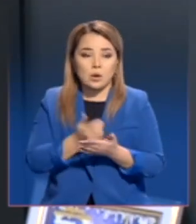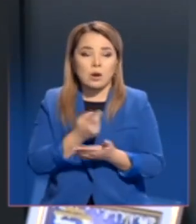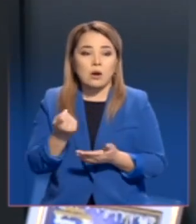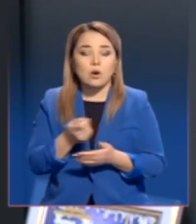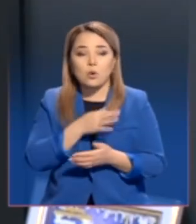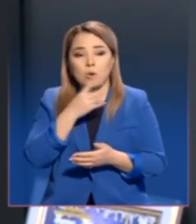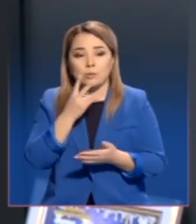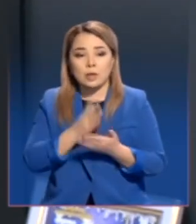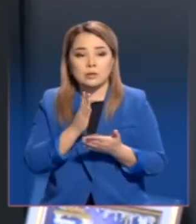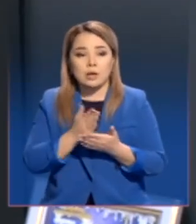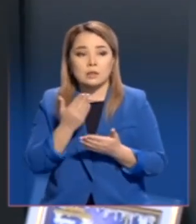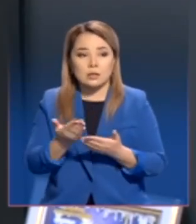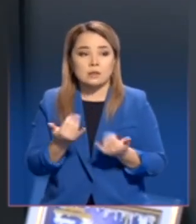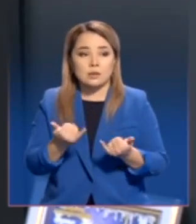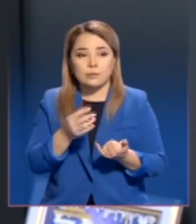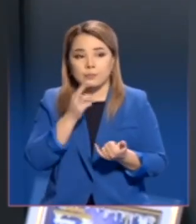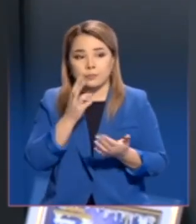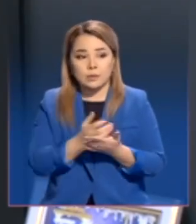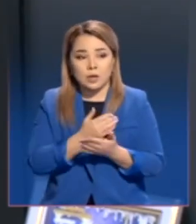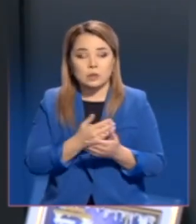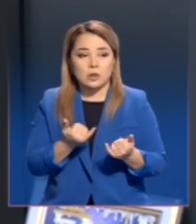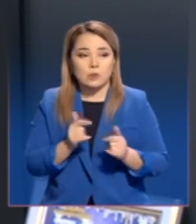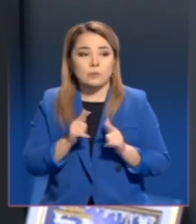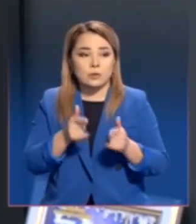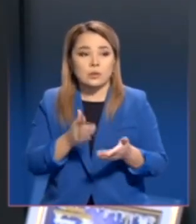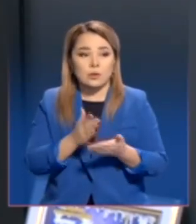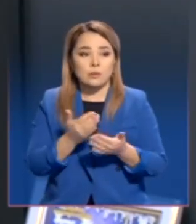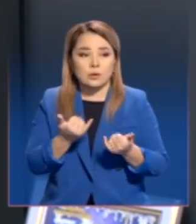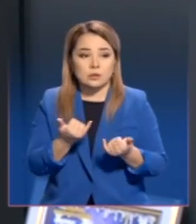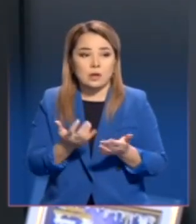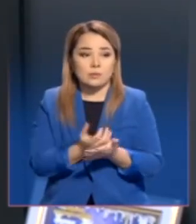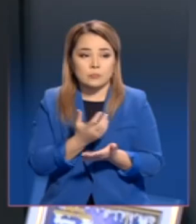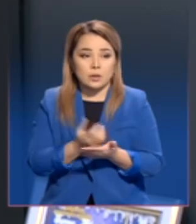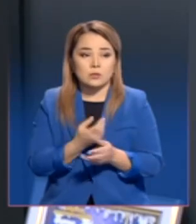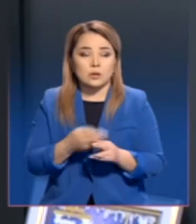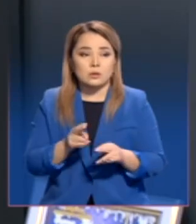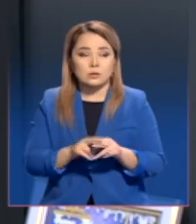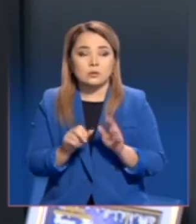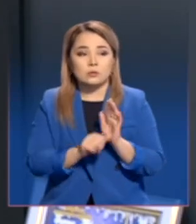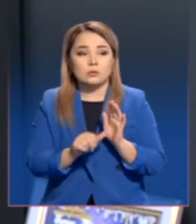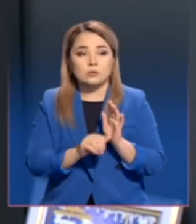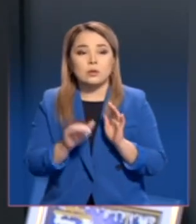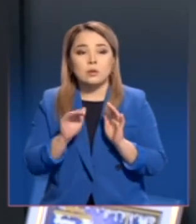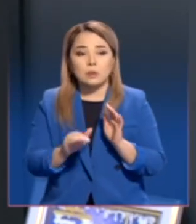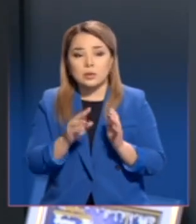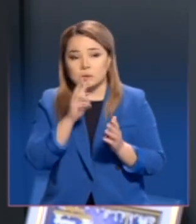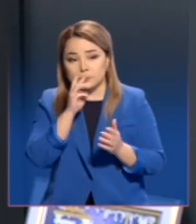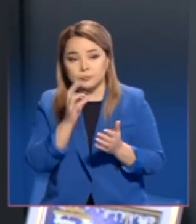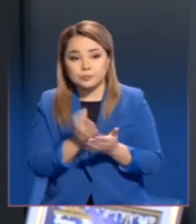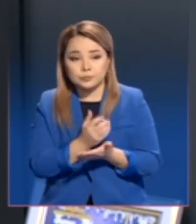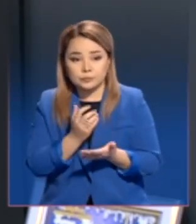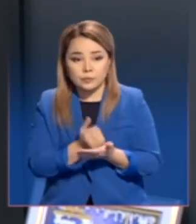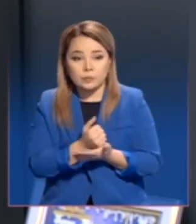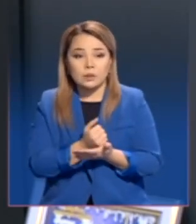дейді. Ондағы табысым менің үйге кіріп жүрген, кіріп отқан табысым 60 мың теңге жалақымен